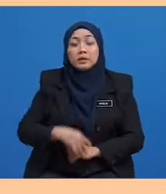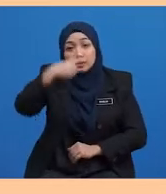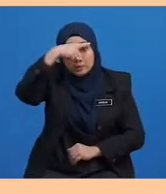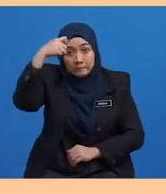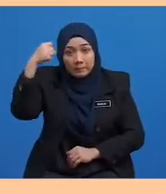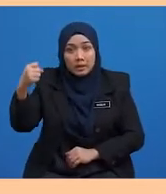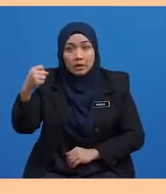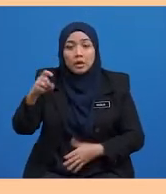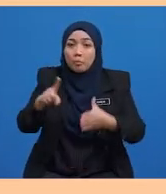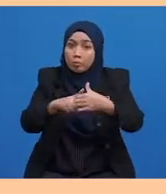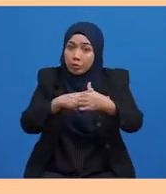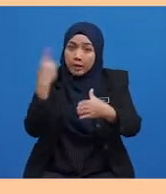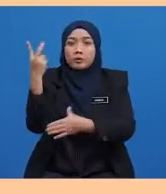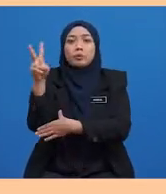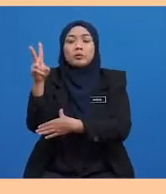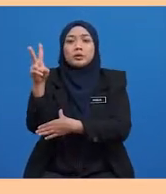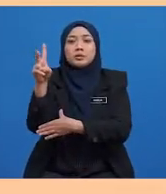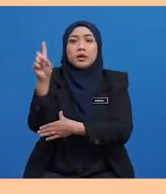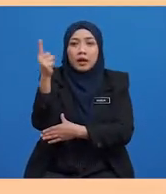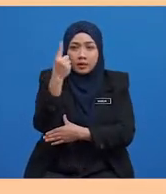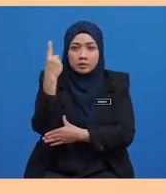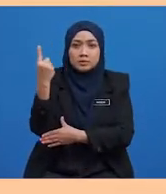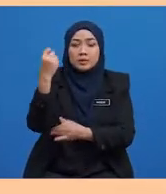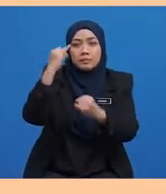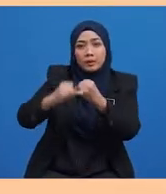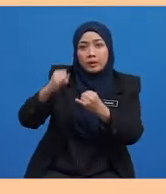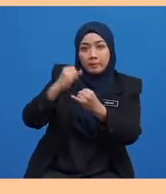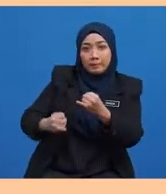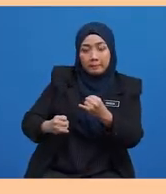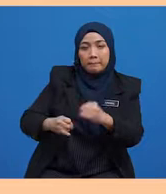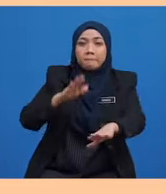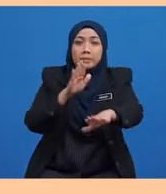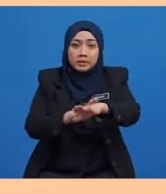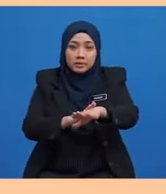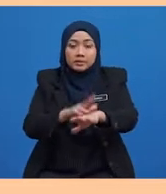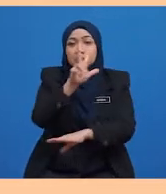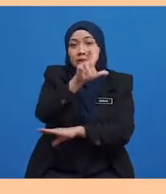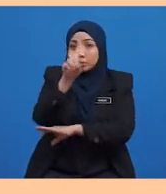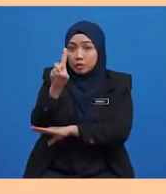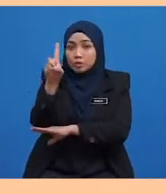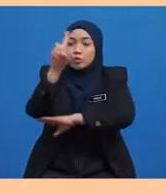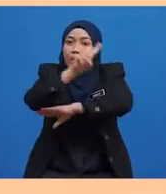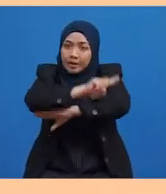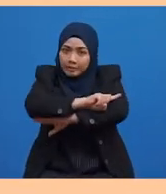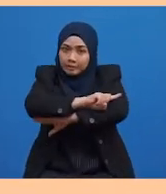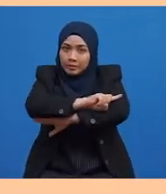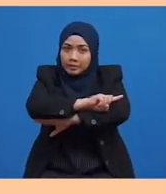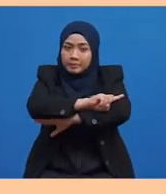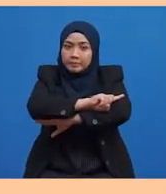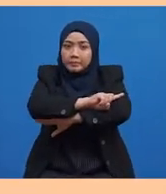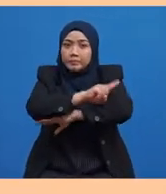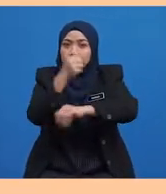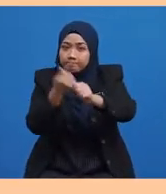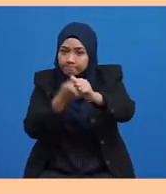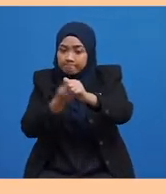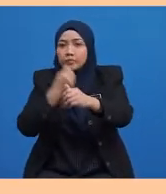Ini kerana bulan Disember hanya berakhir pada 31 hari